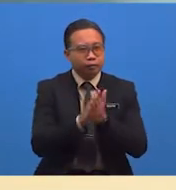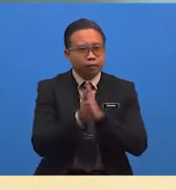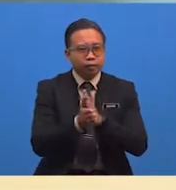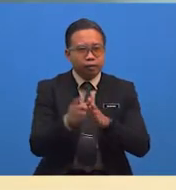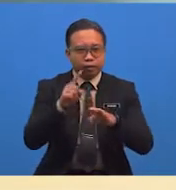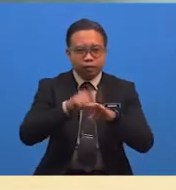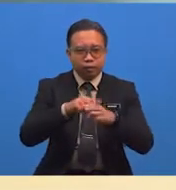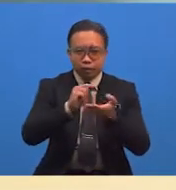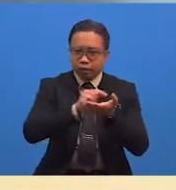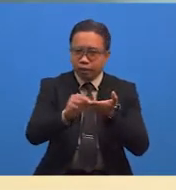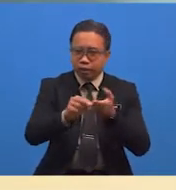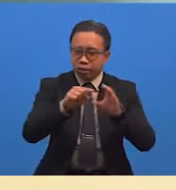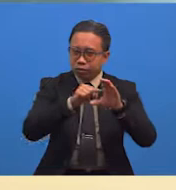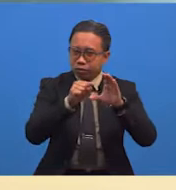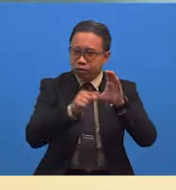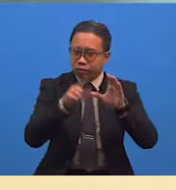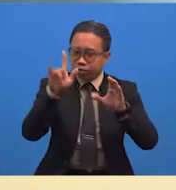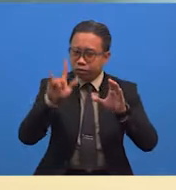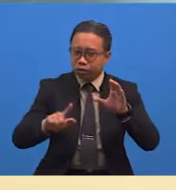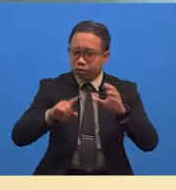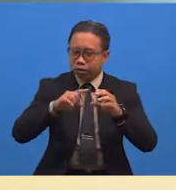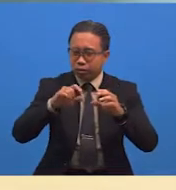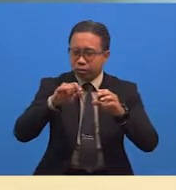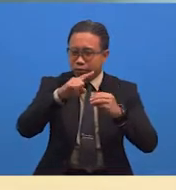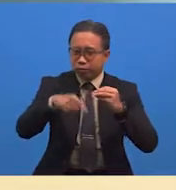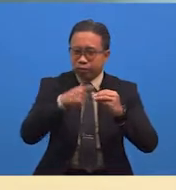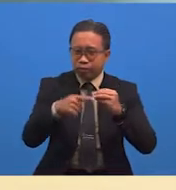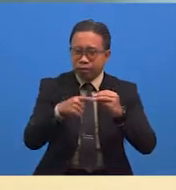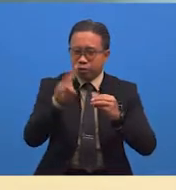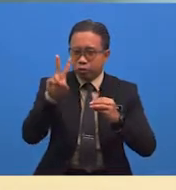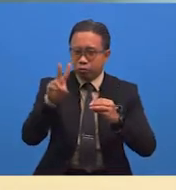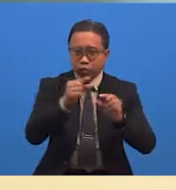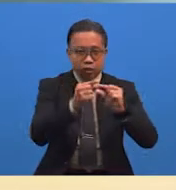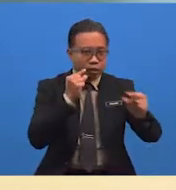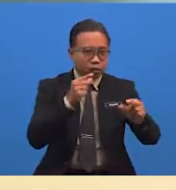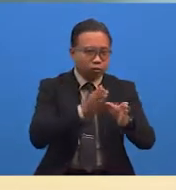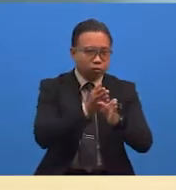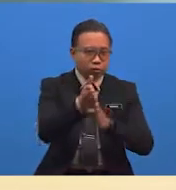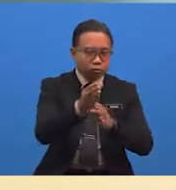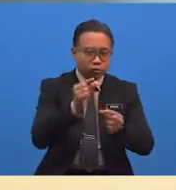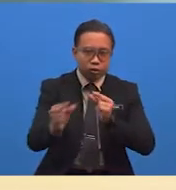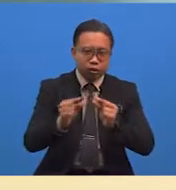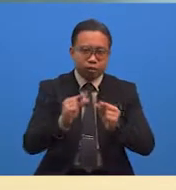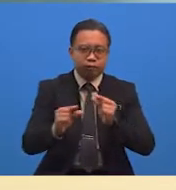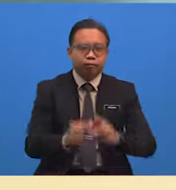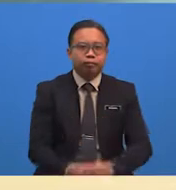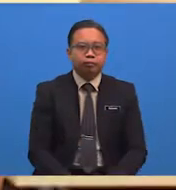berlaku kepada nilai sudutnya bila dua garis lurus yang bersilang ini